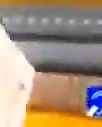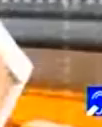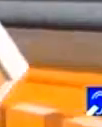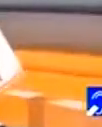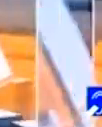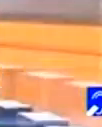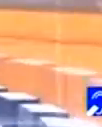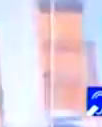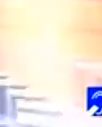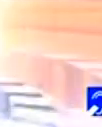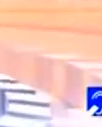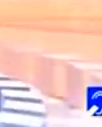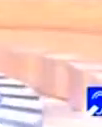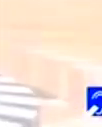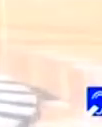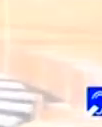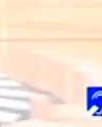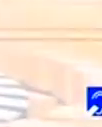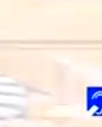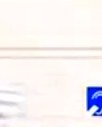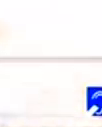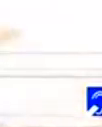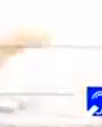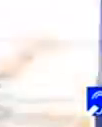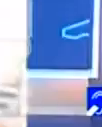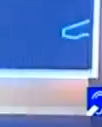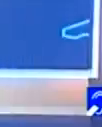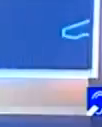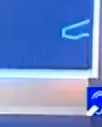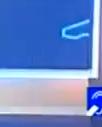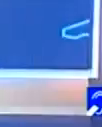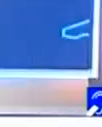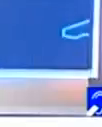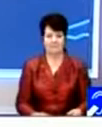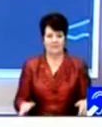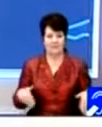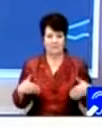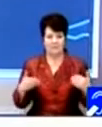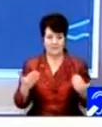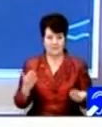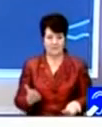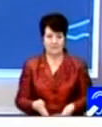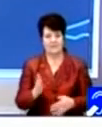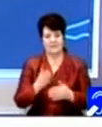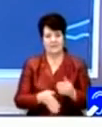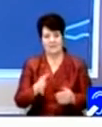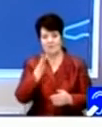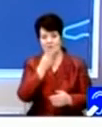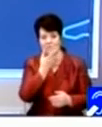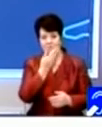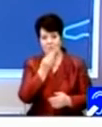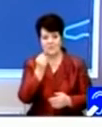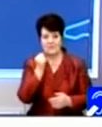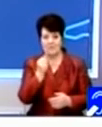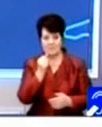Un găsit, gata cu vremea frumoasă. De mâine